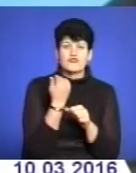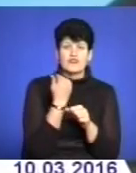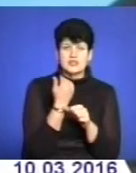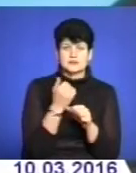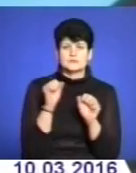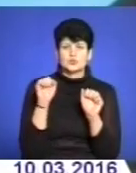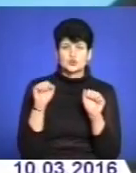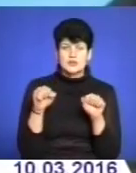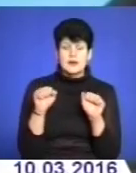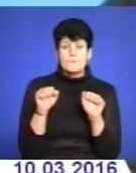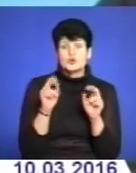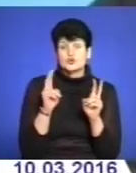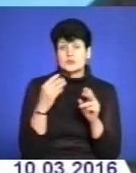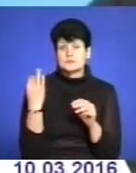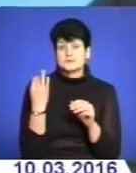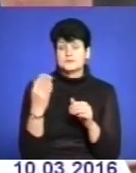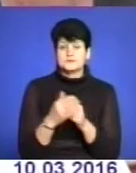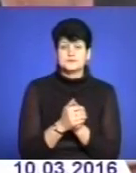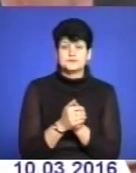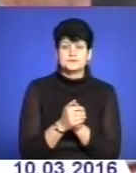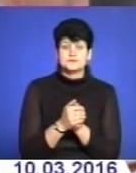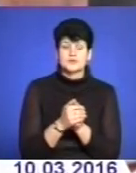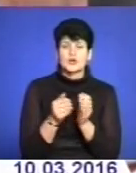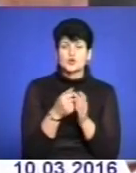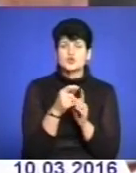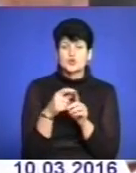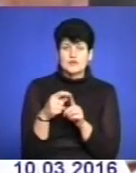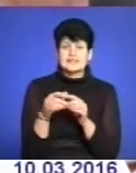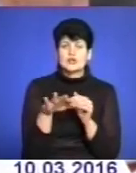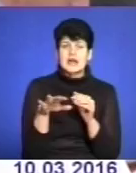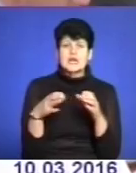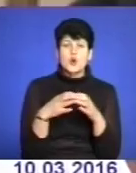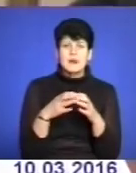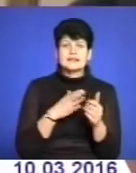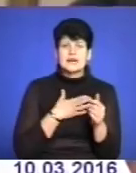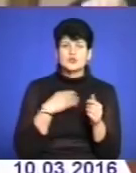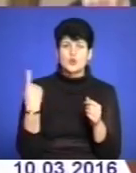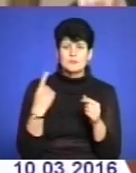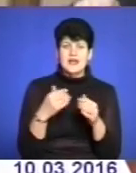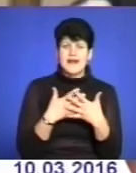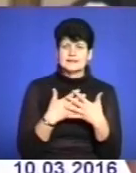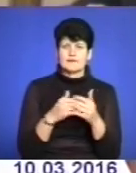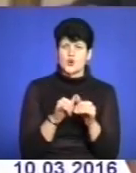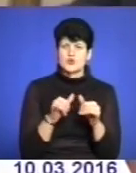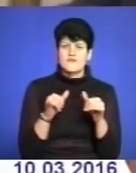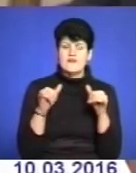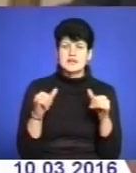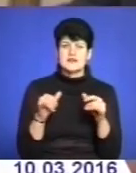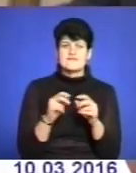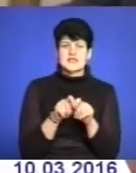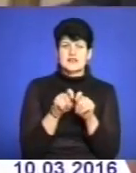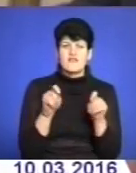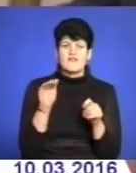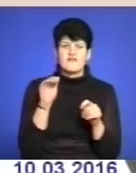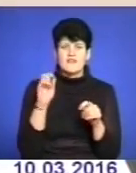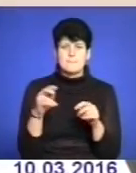потенційні можливості, а може хтось і зацікавиться. До слова, територіальні громади нашої області активно розвиваються, відкривають ФАПи,